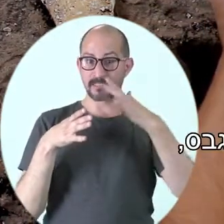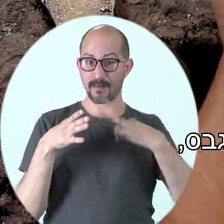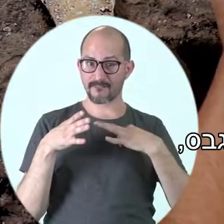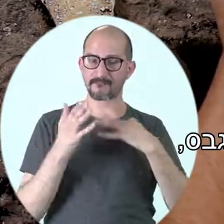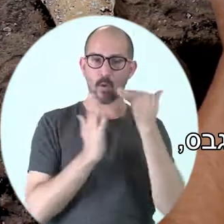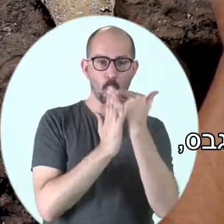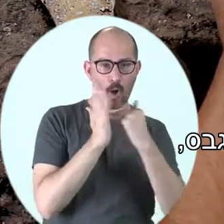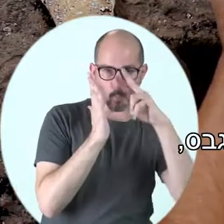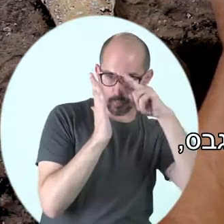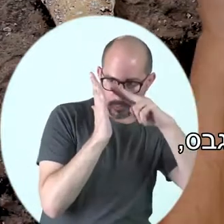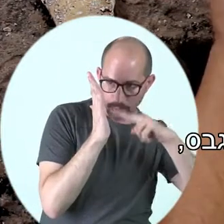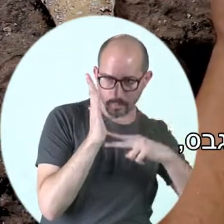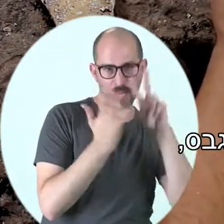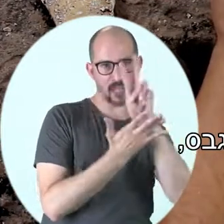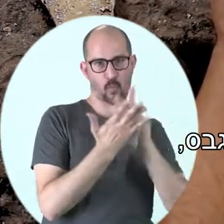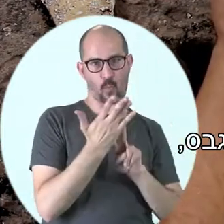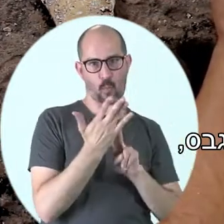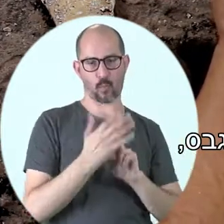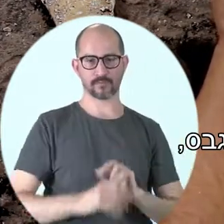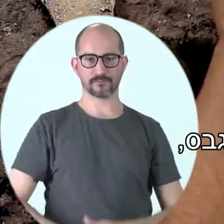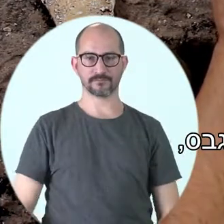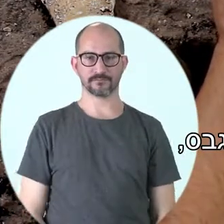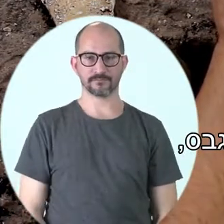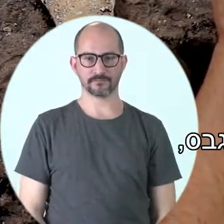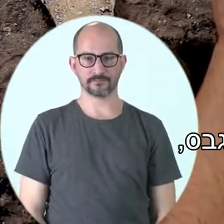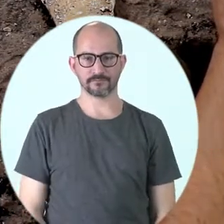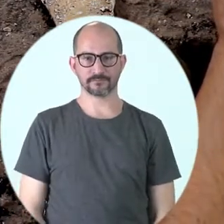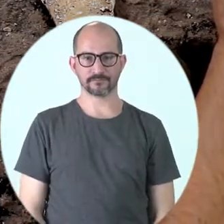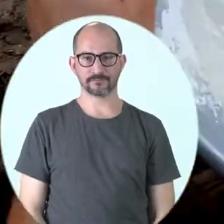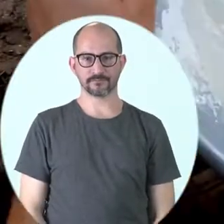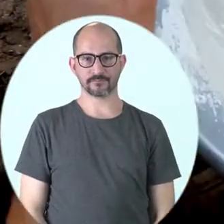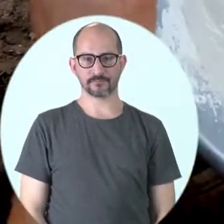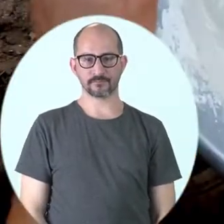שימו לב, כדאי להתייחס להוראות הכנת הגבס על האריזה שברשותכם.